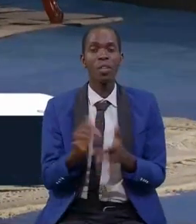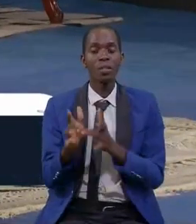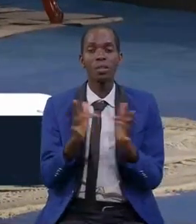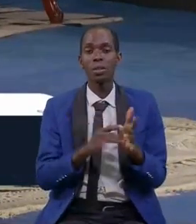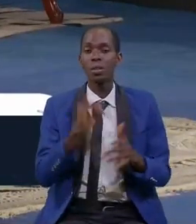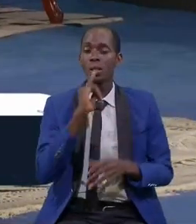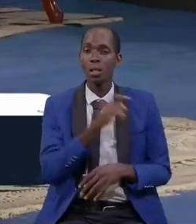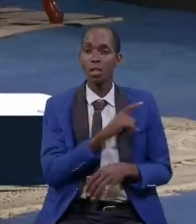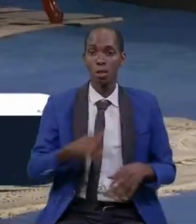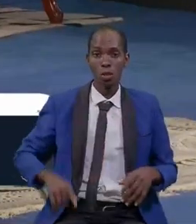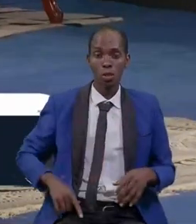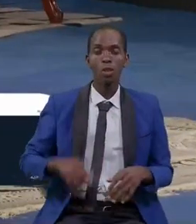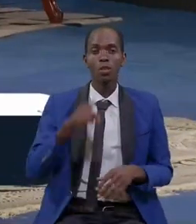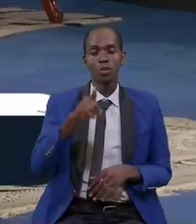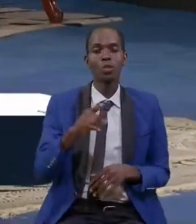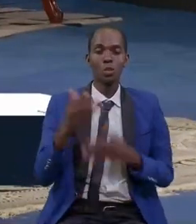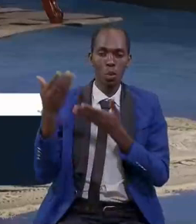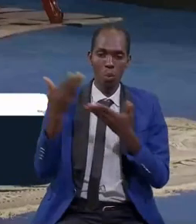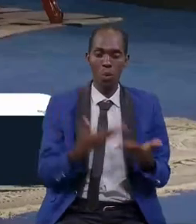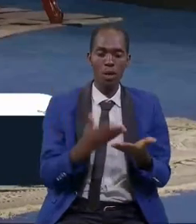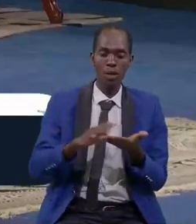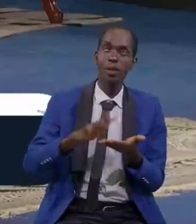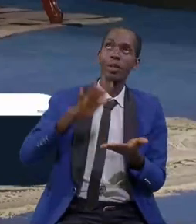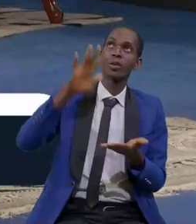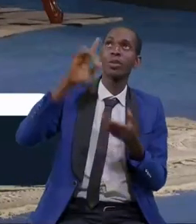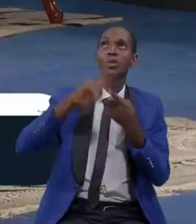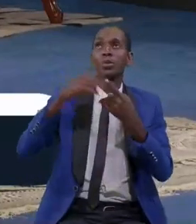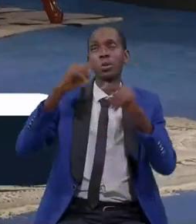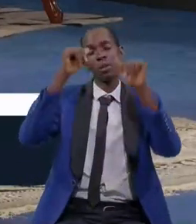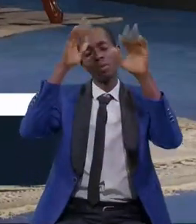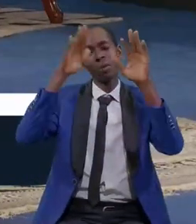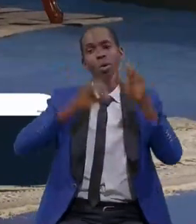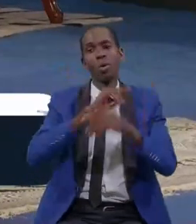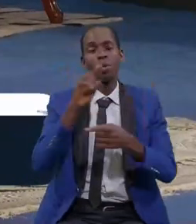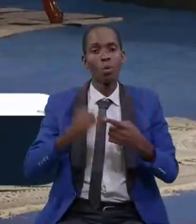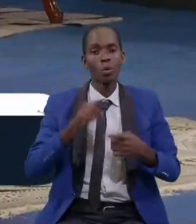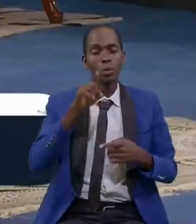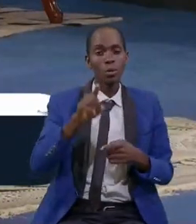Seigneur? Alors tu apportes la gloire au Père. Quand tu